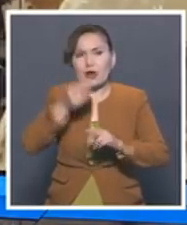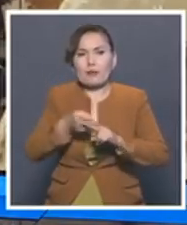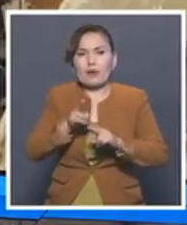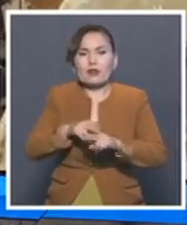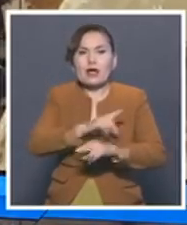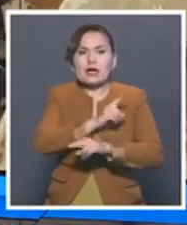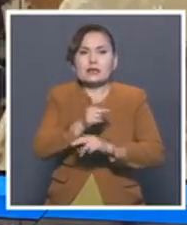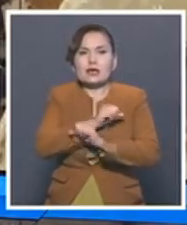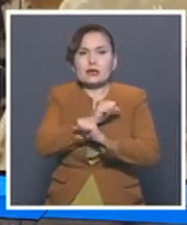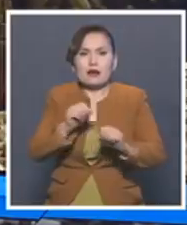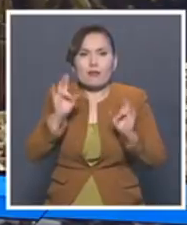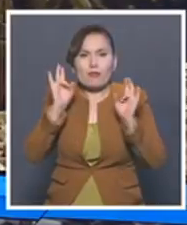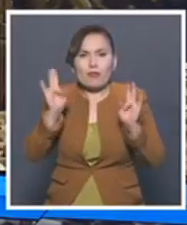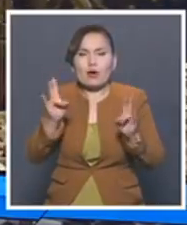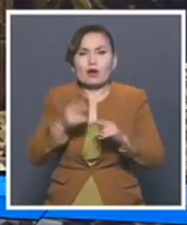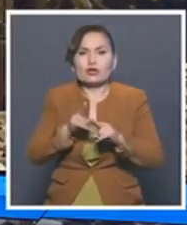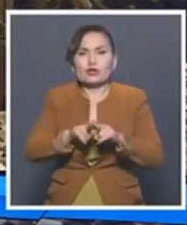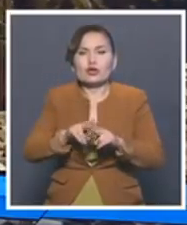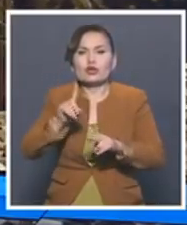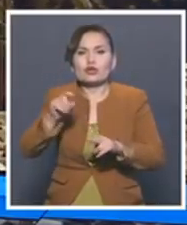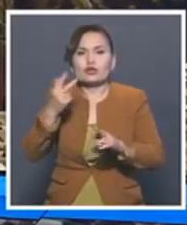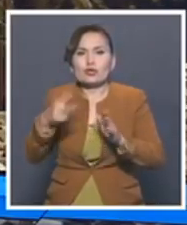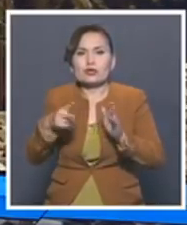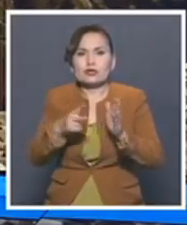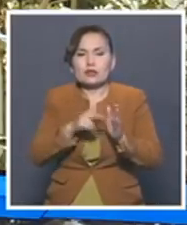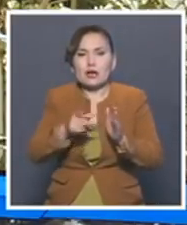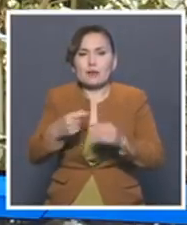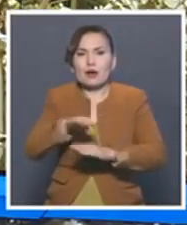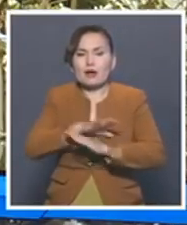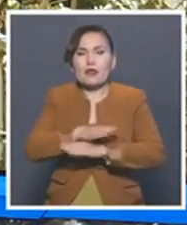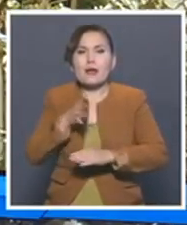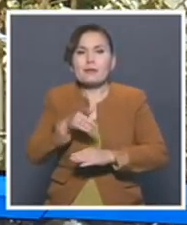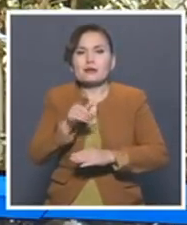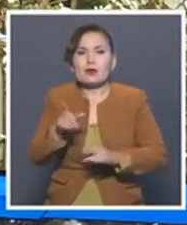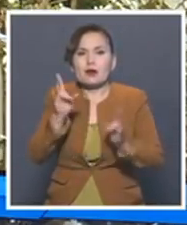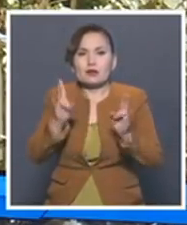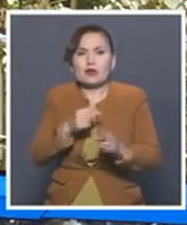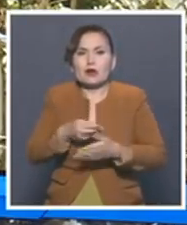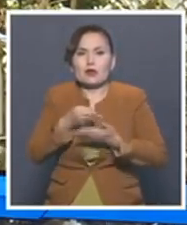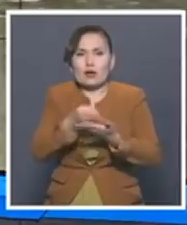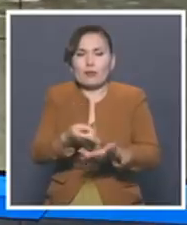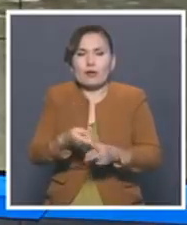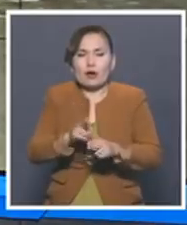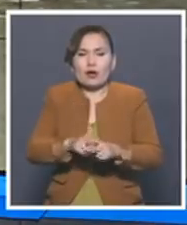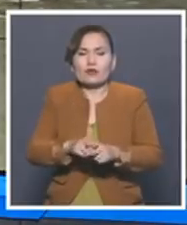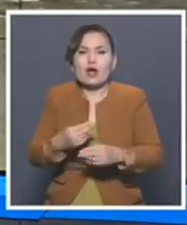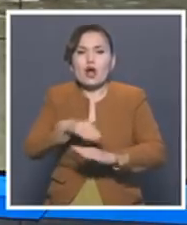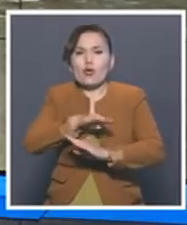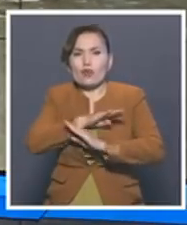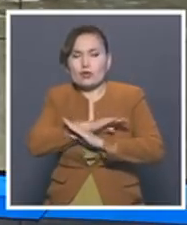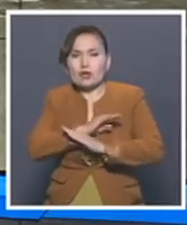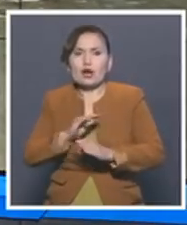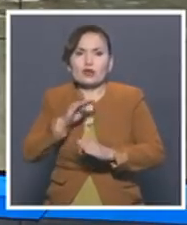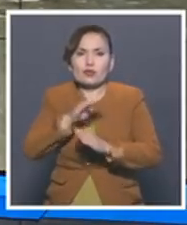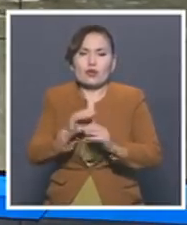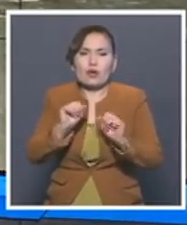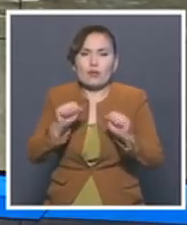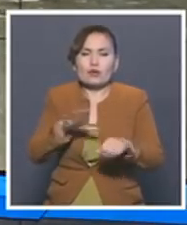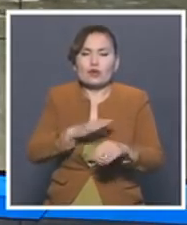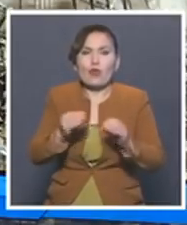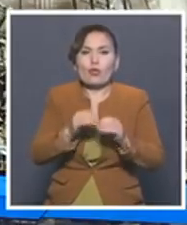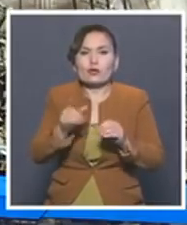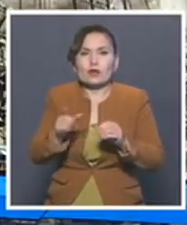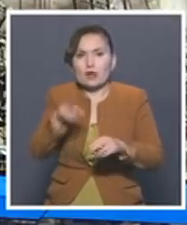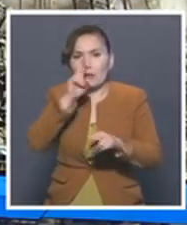жойқын дүмбуден 137 адам қаза тауып, 5 мыңдай жараланды. Мерт болғандар саны өсуі ықтимал, өйткені ондаған адам жоғалып